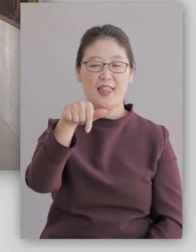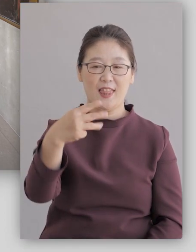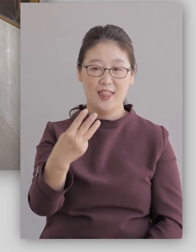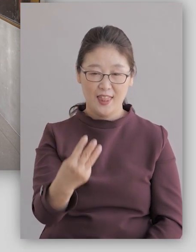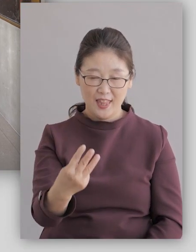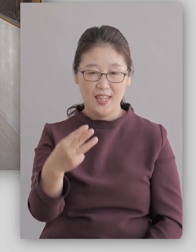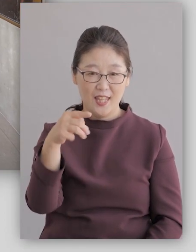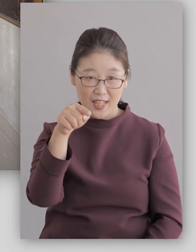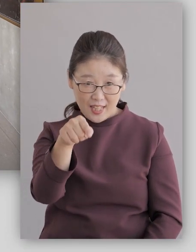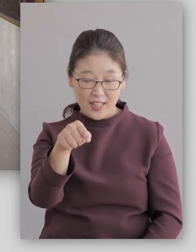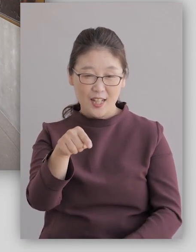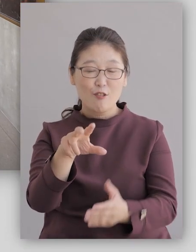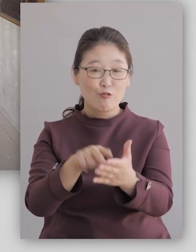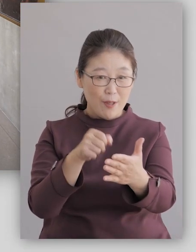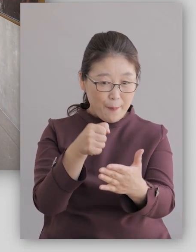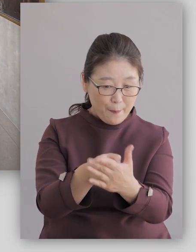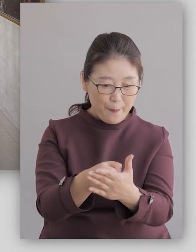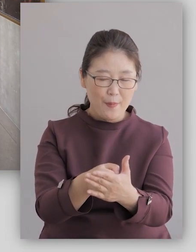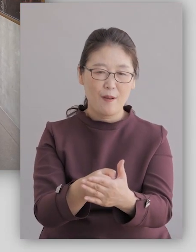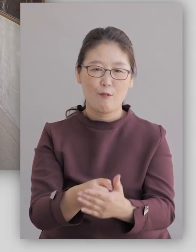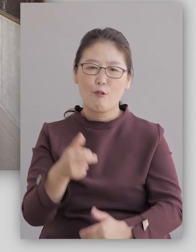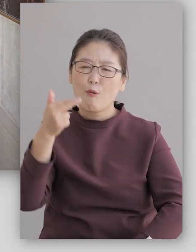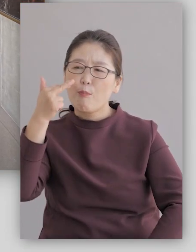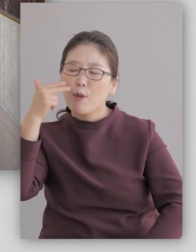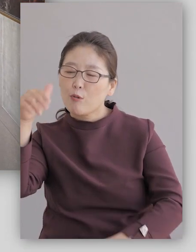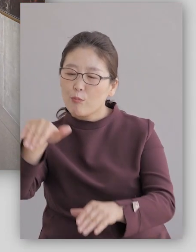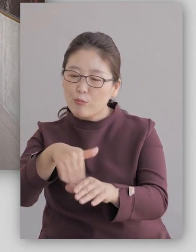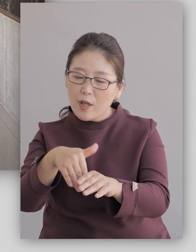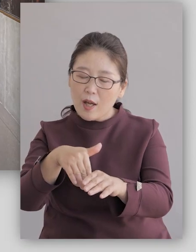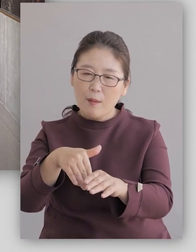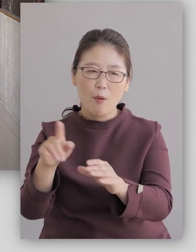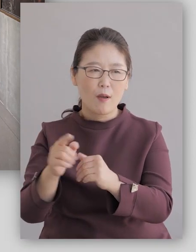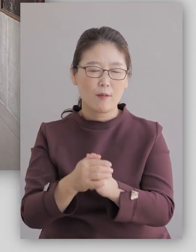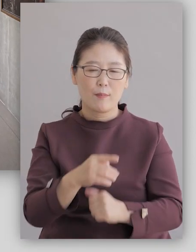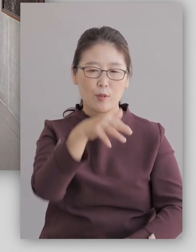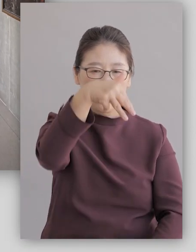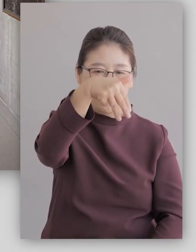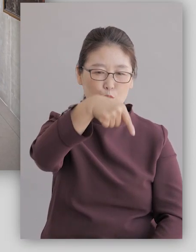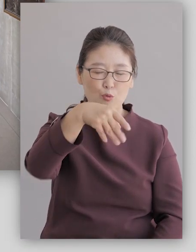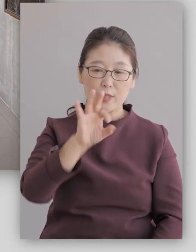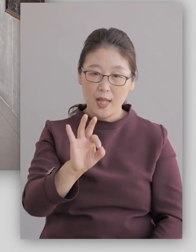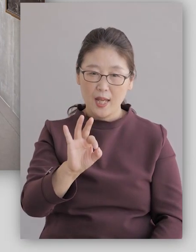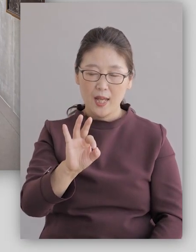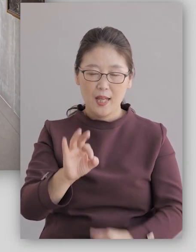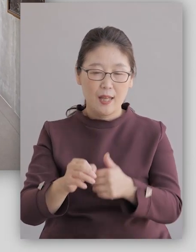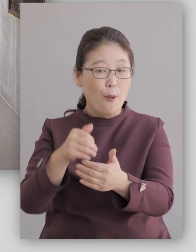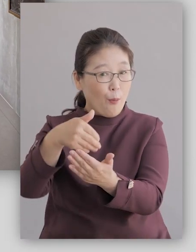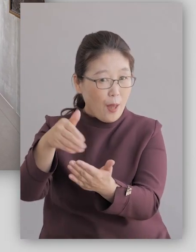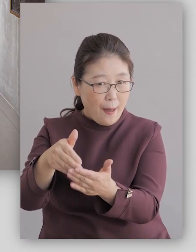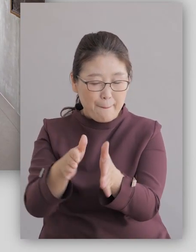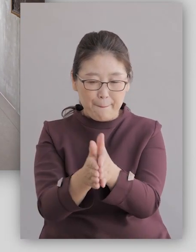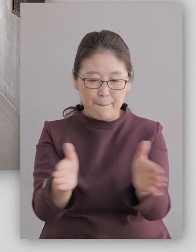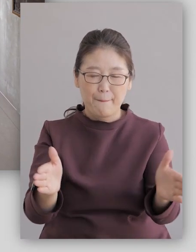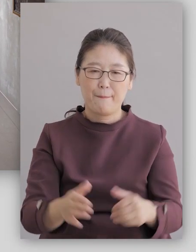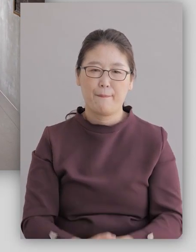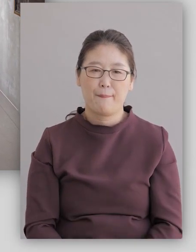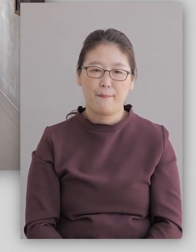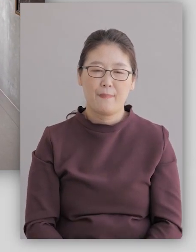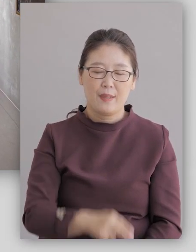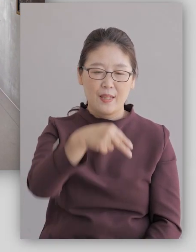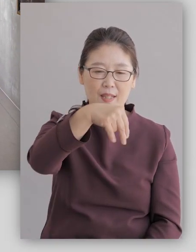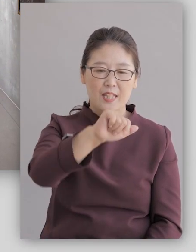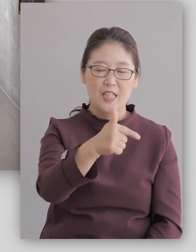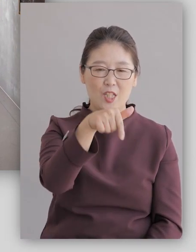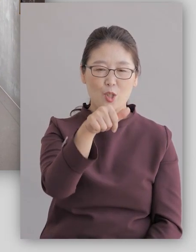썼고요. 미국 문화를 통해서 추상회화에 대한 영향은 미술계에서 시작이 되었기 때문에